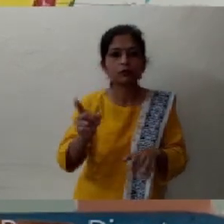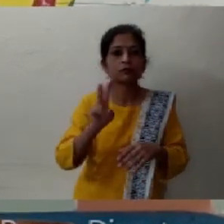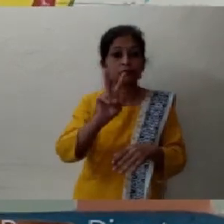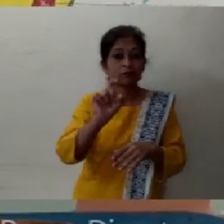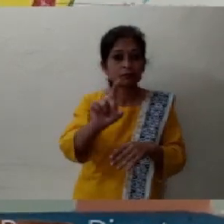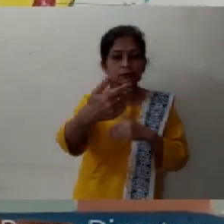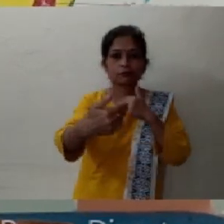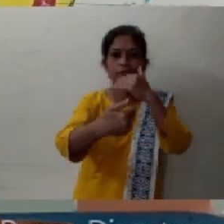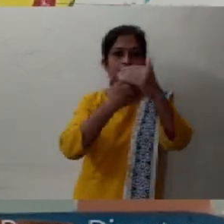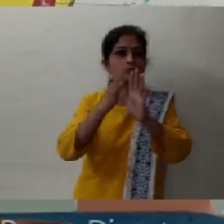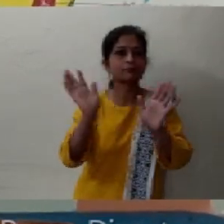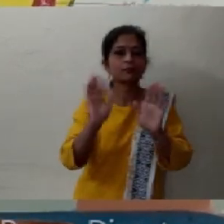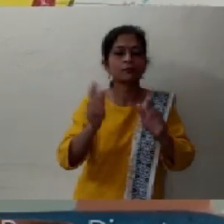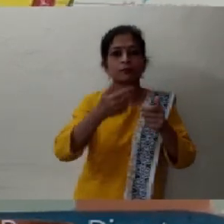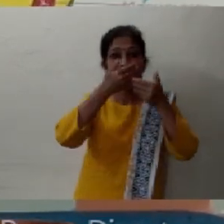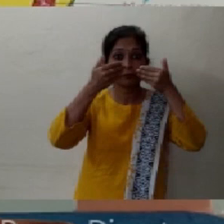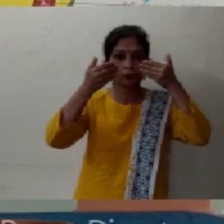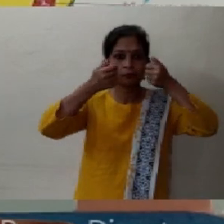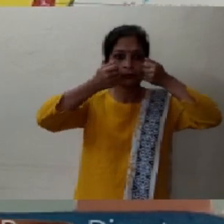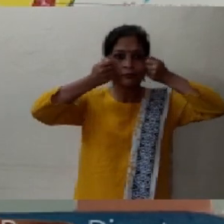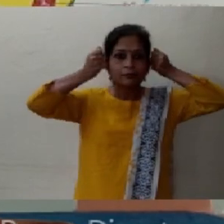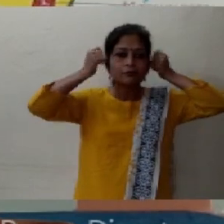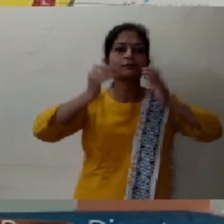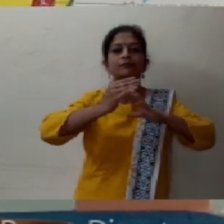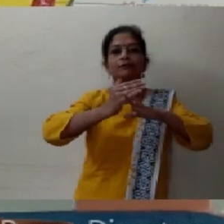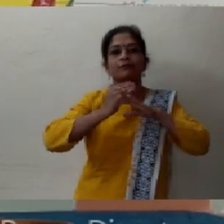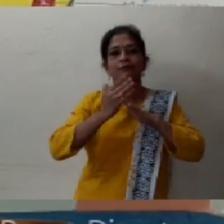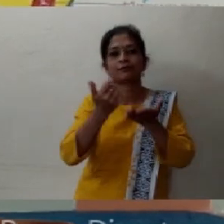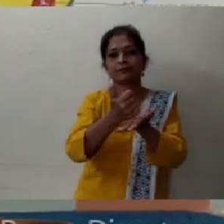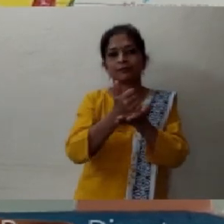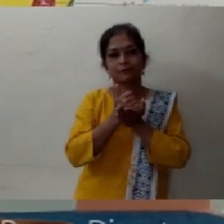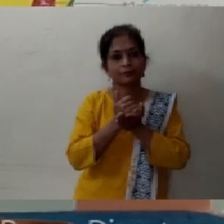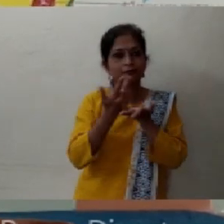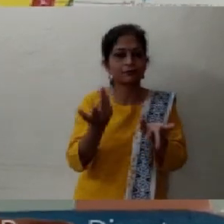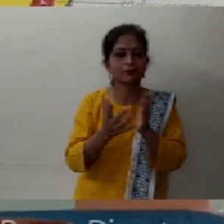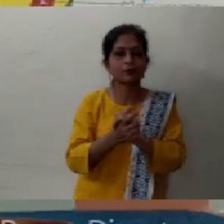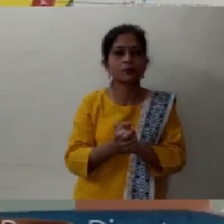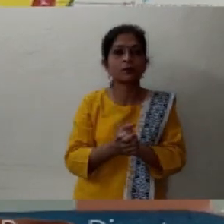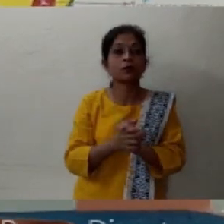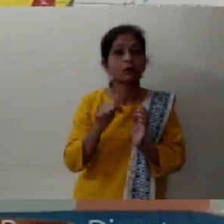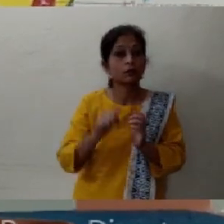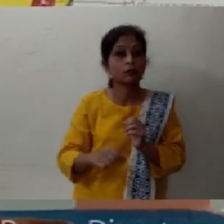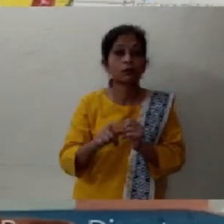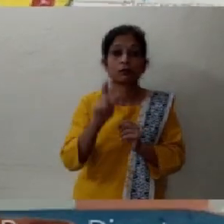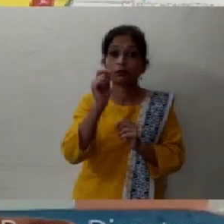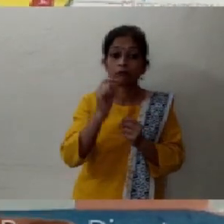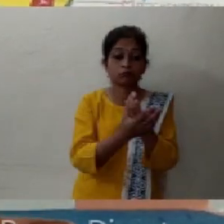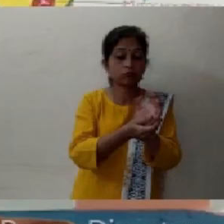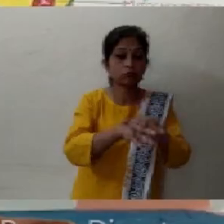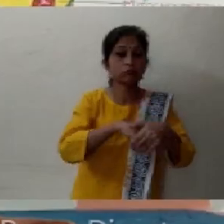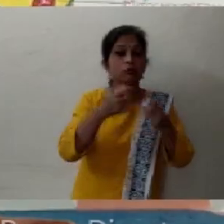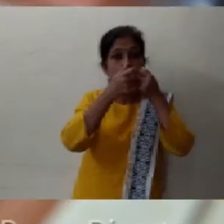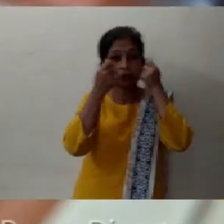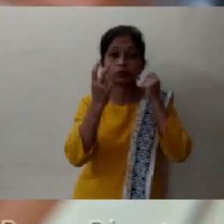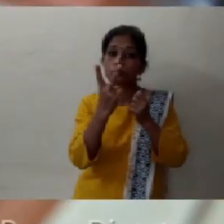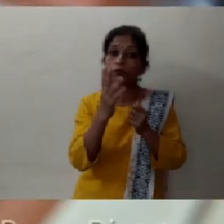वायरस आपके शरीर के अंदर इस मास्क के चलते प्रवेश नहीं पाता। इसलिए ये दो बड़े कारगर